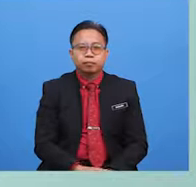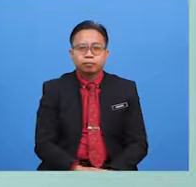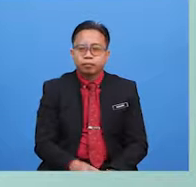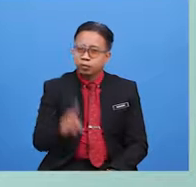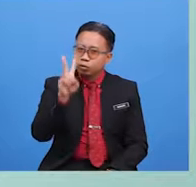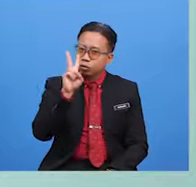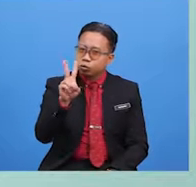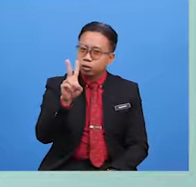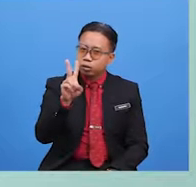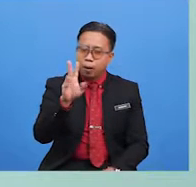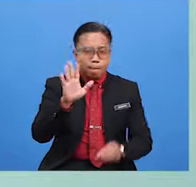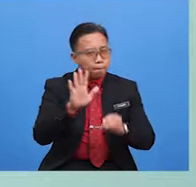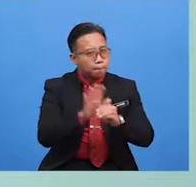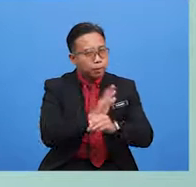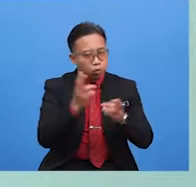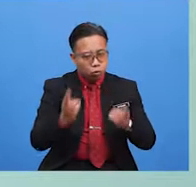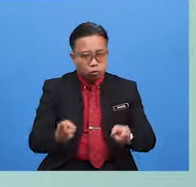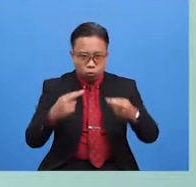Yang kedua, memenuhi luang.